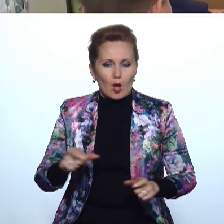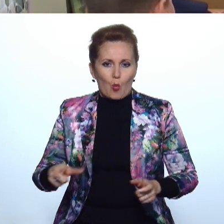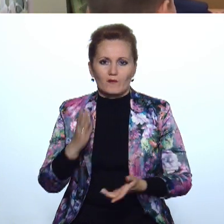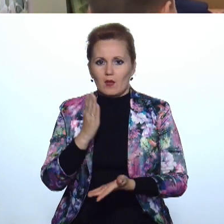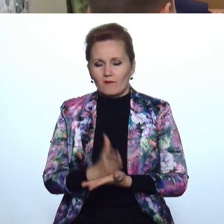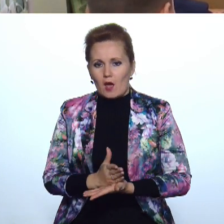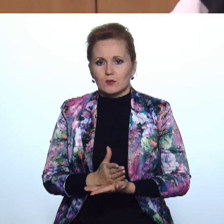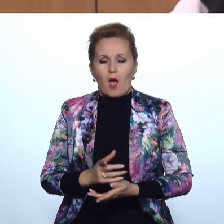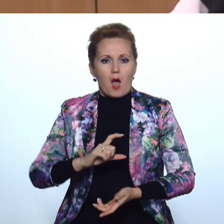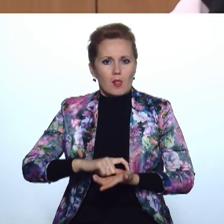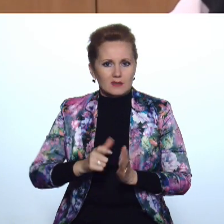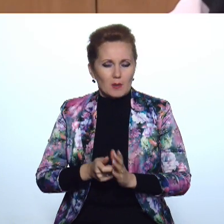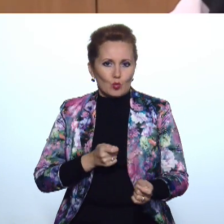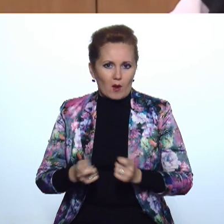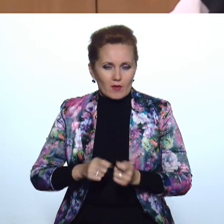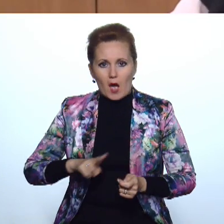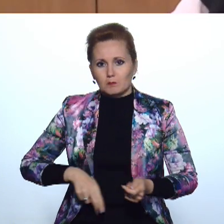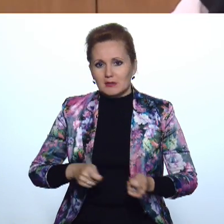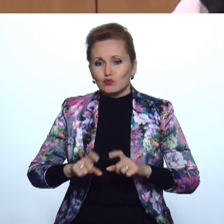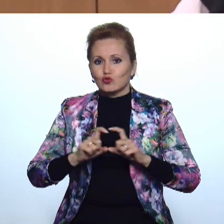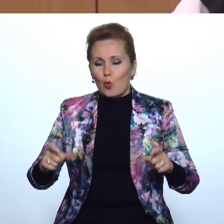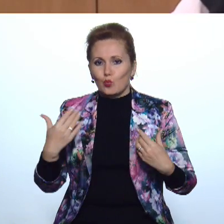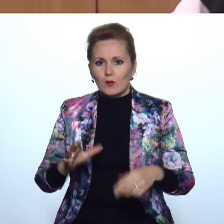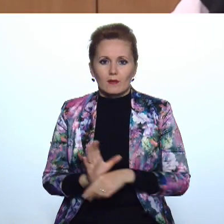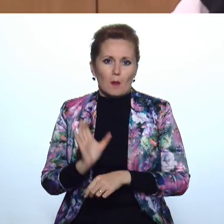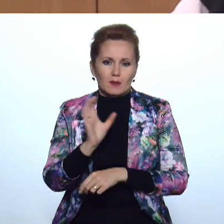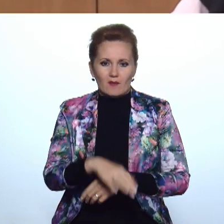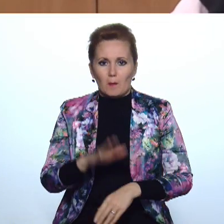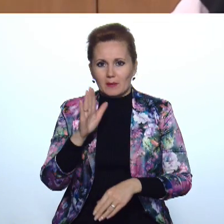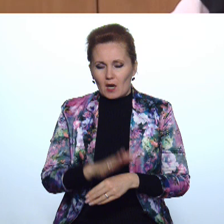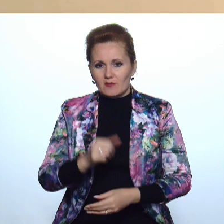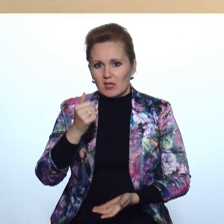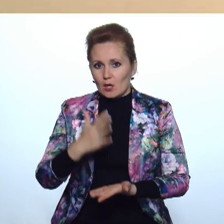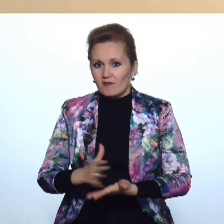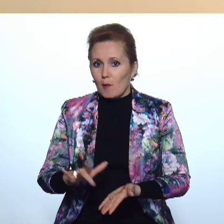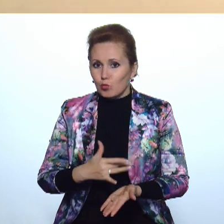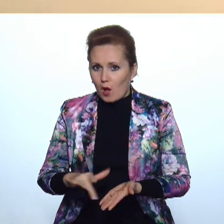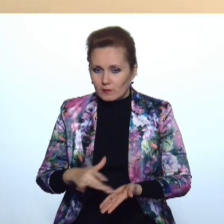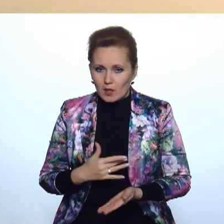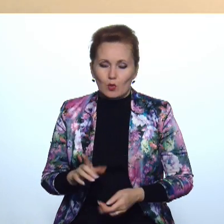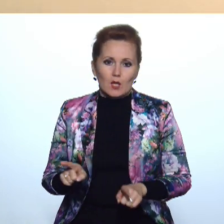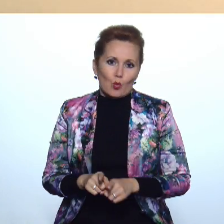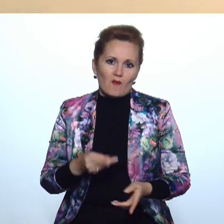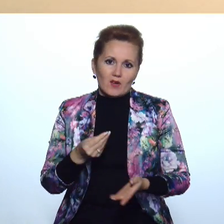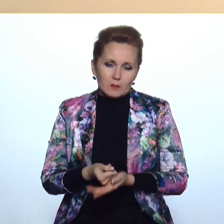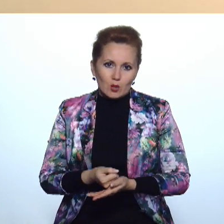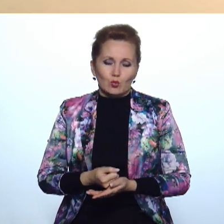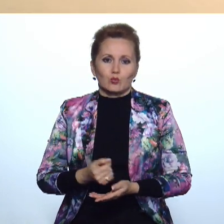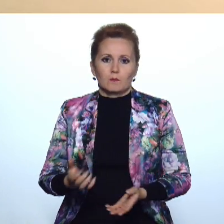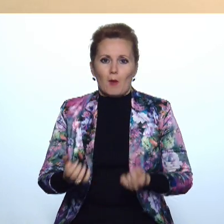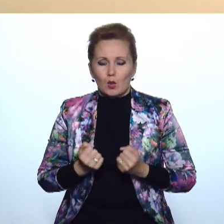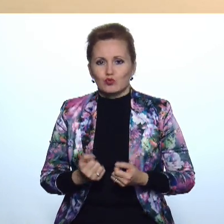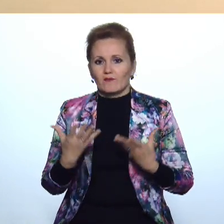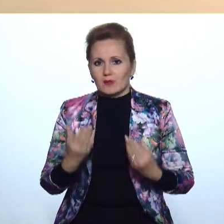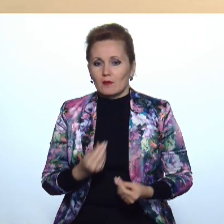являются классными руководителями. Администрации школ уже направили приказы в централизованную бухгалтерию. Первую выплату столичные педагоги получат